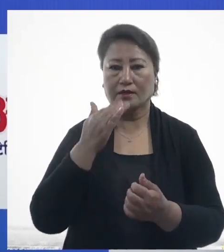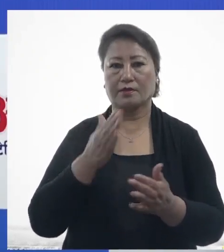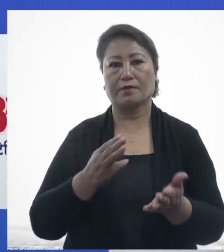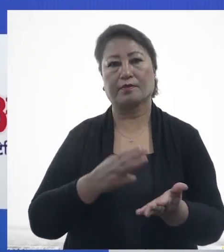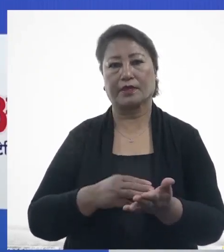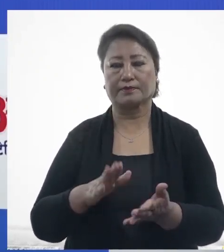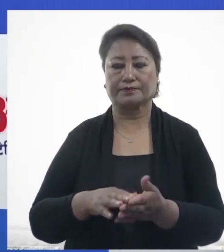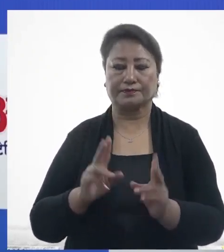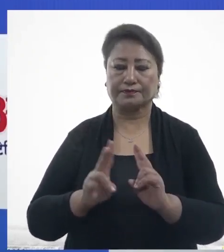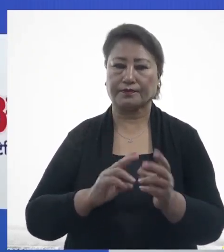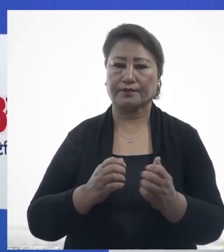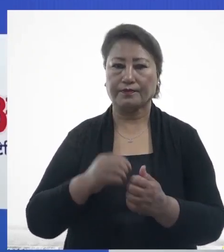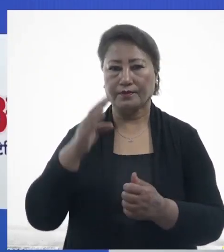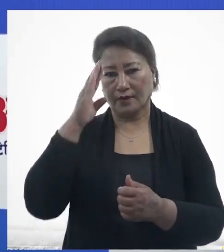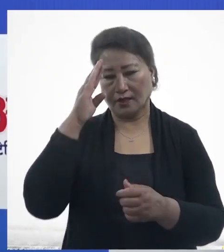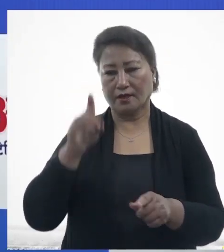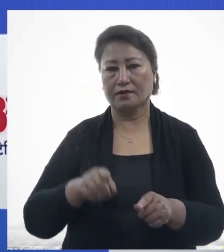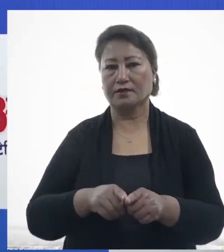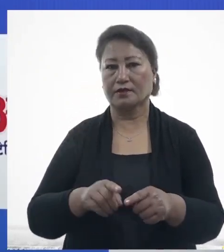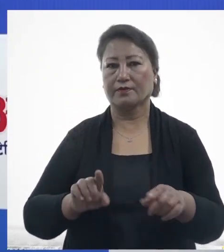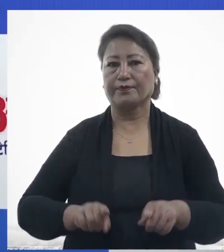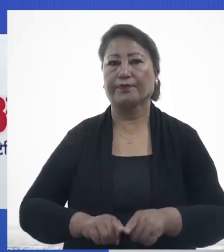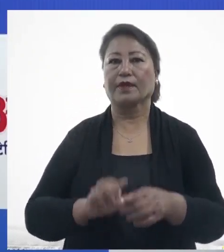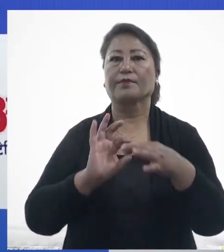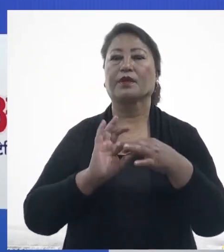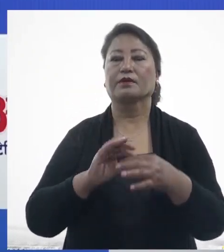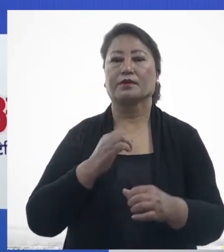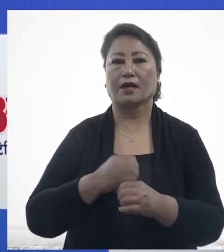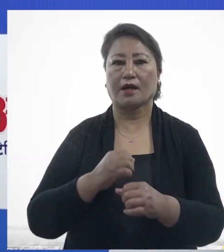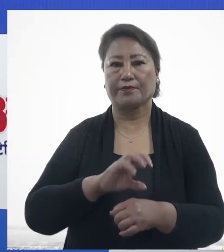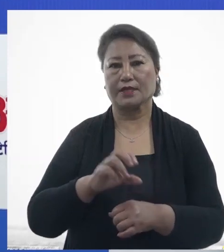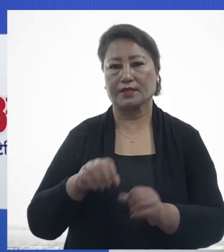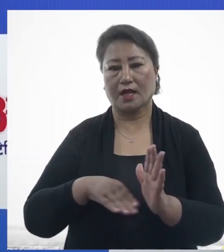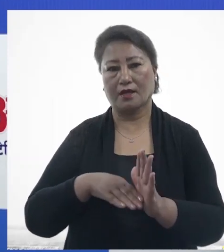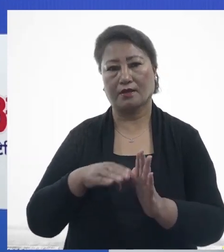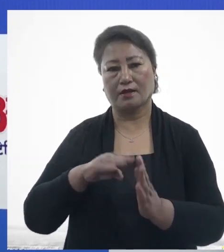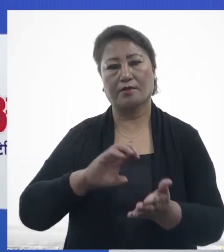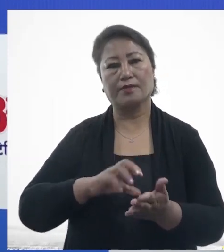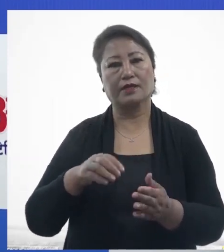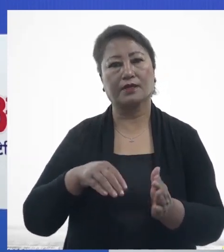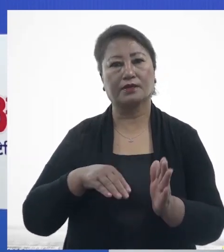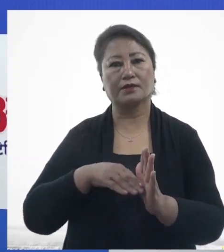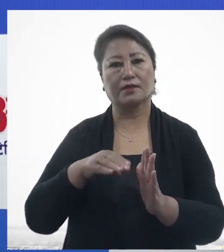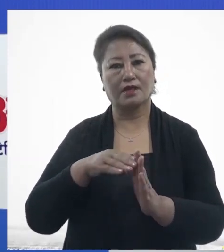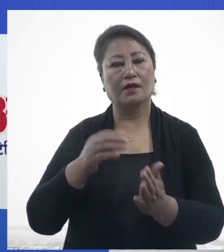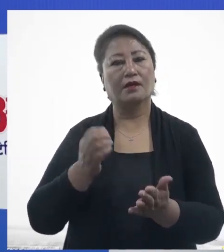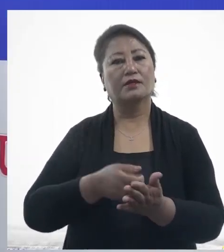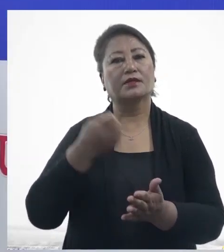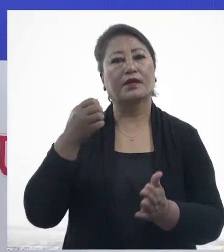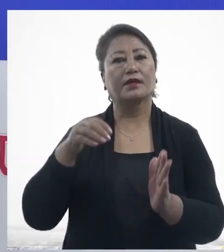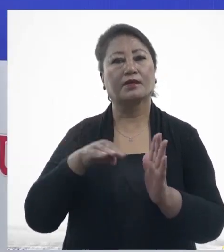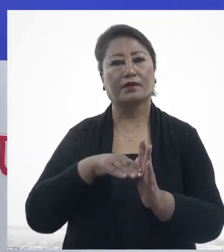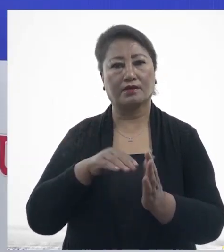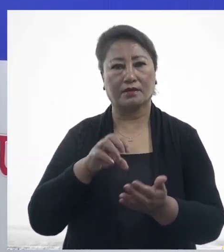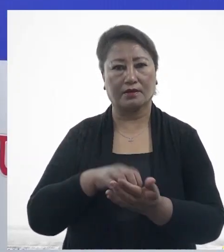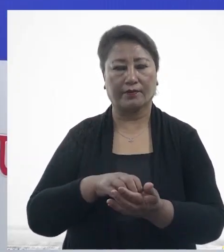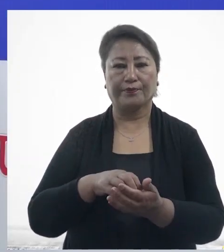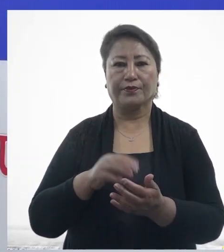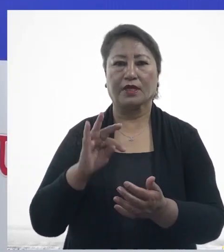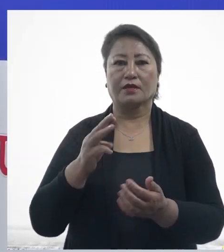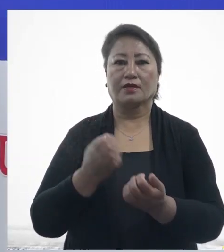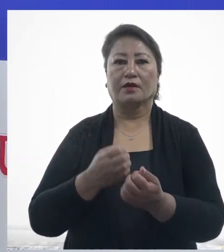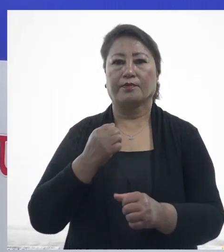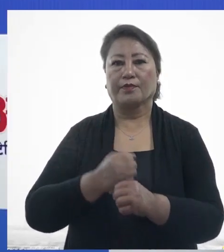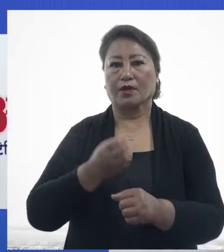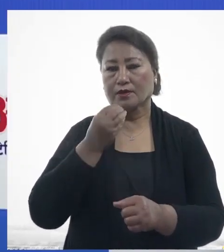कुरा गर्दा गर्दा यहाँले सरकारसँगको सहकार्य भनौँ न अब स्थानीय तह प्रदेश तह सङ्घीय तहहरू छन् श्रम रोजगार तथा सामाजिक